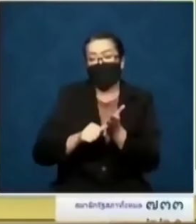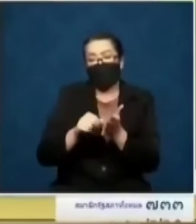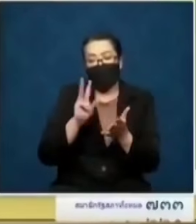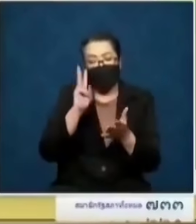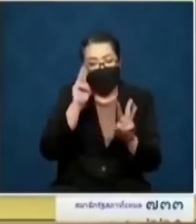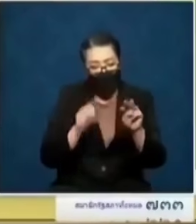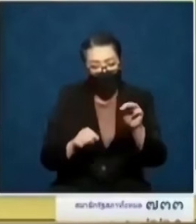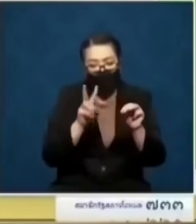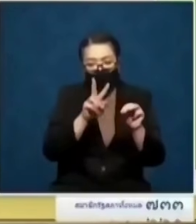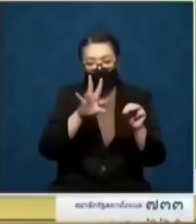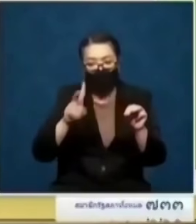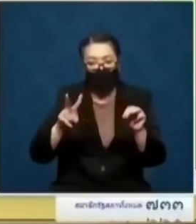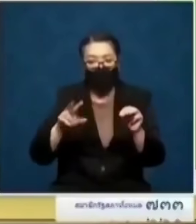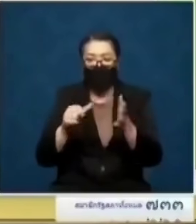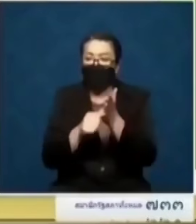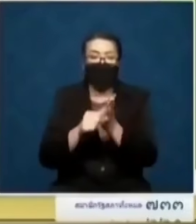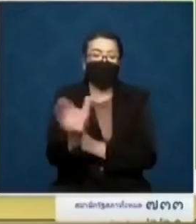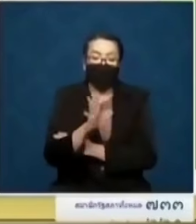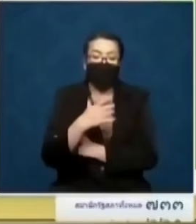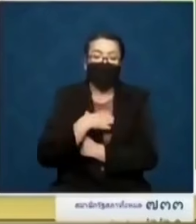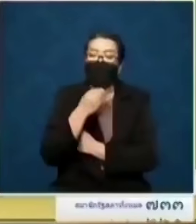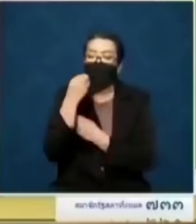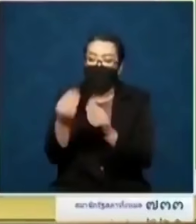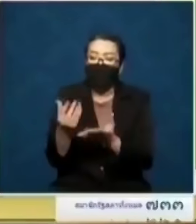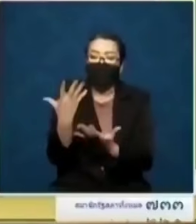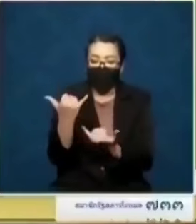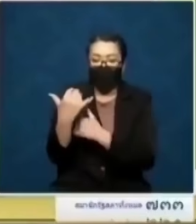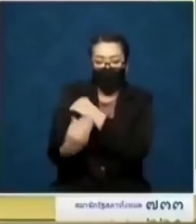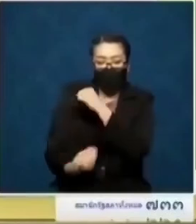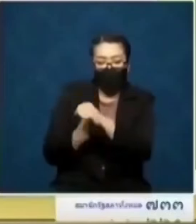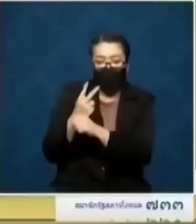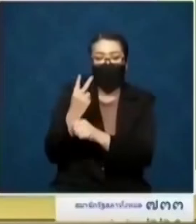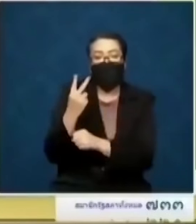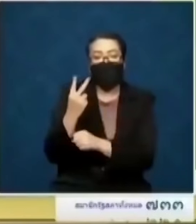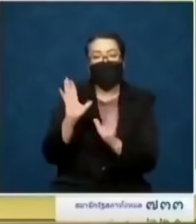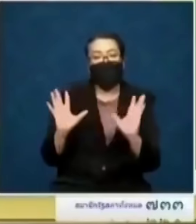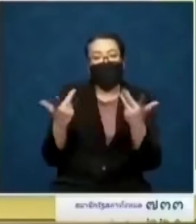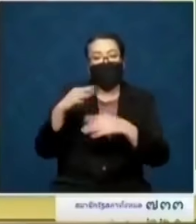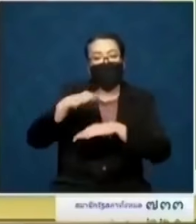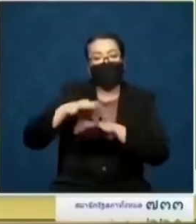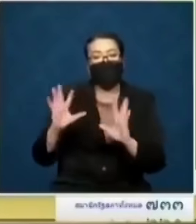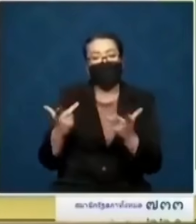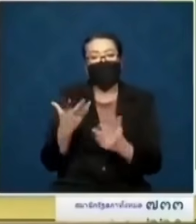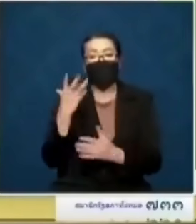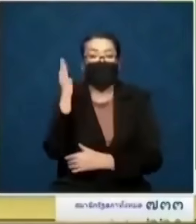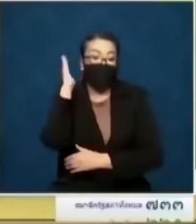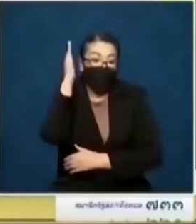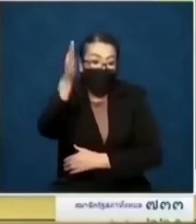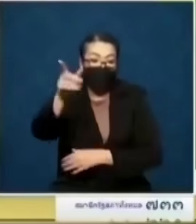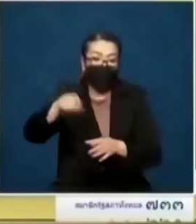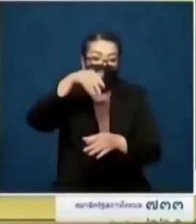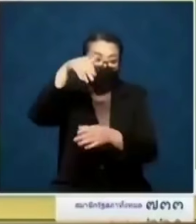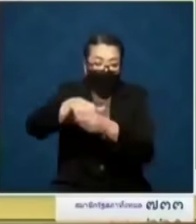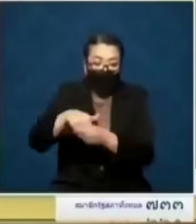ไปรวมมาเลยครับผมยังอยากเห็นท่านอยู่ครบเทอมอีก2ปีข้างหน้าเลือกตั้งครั้งหน้าท่านไปรวมกันให้ได้สัก